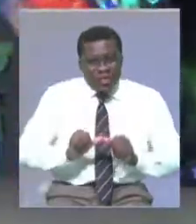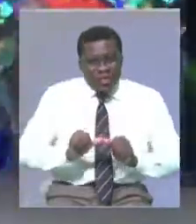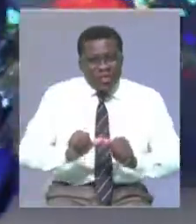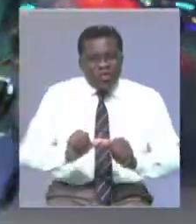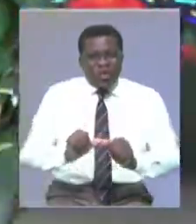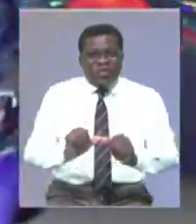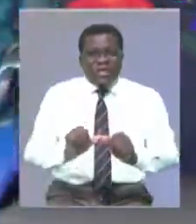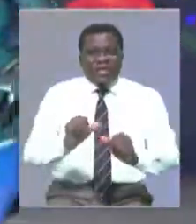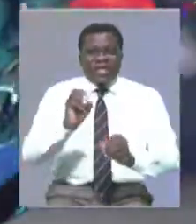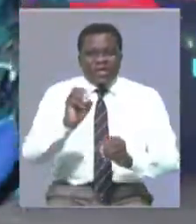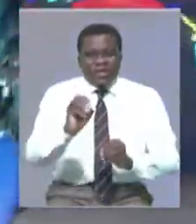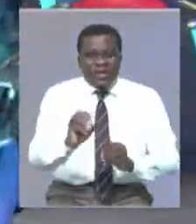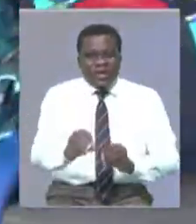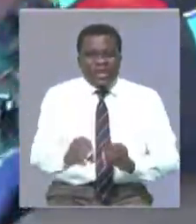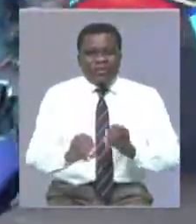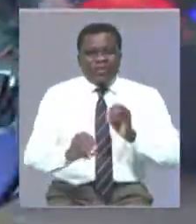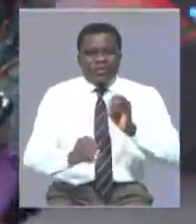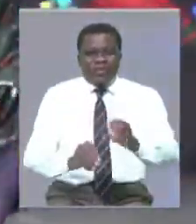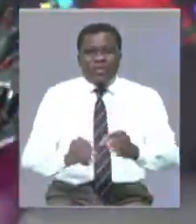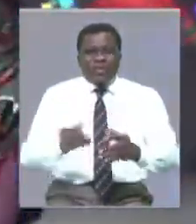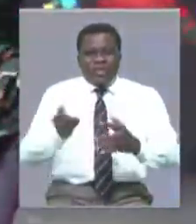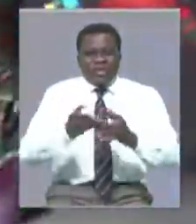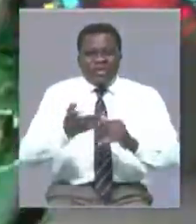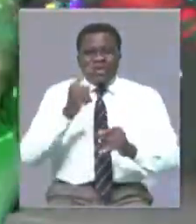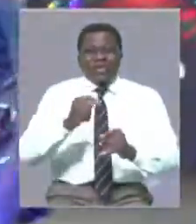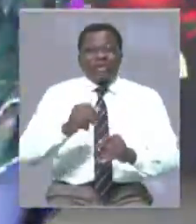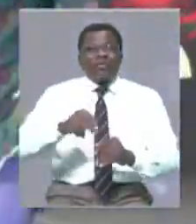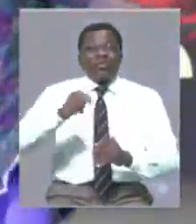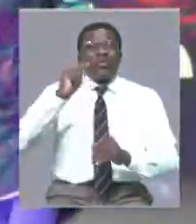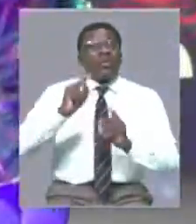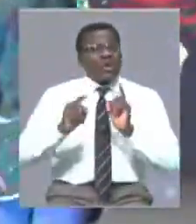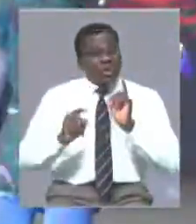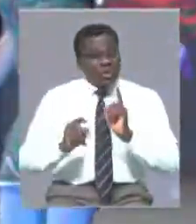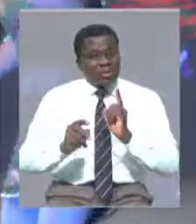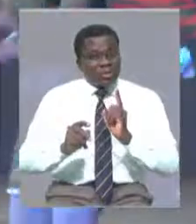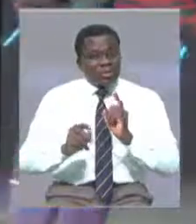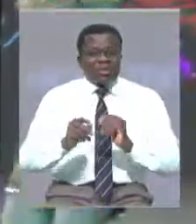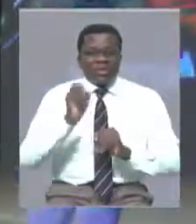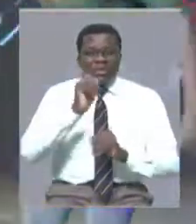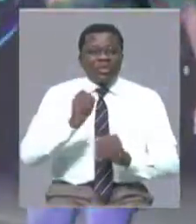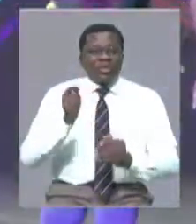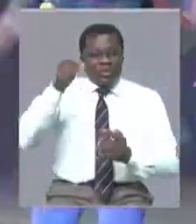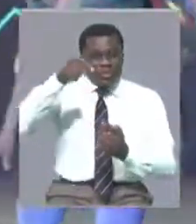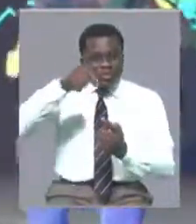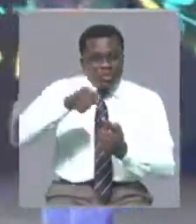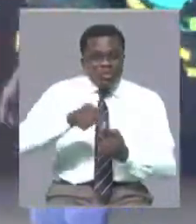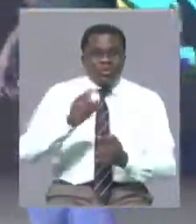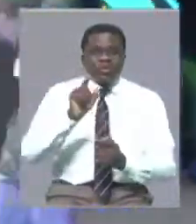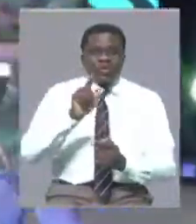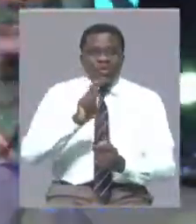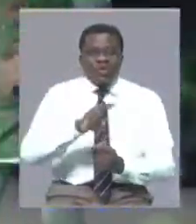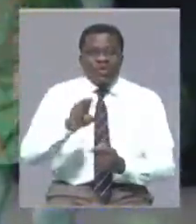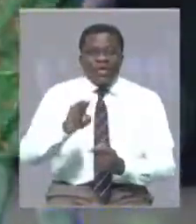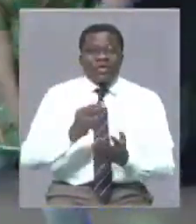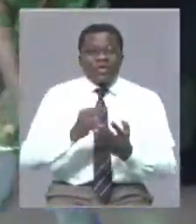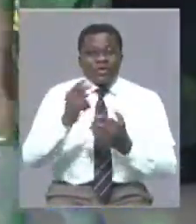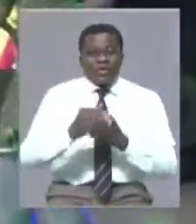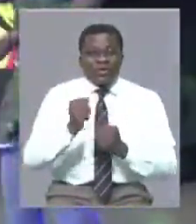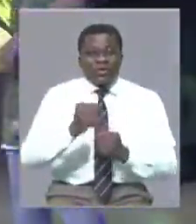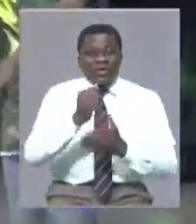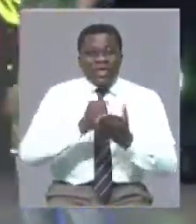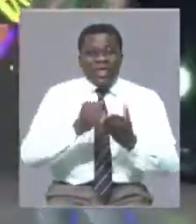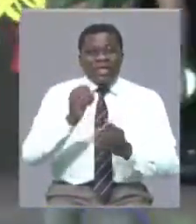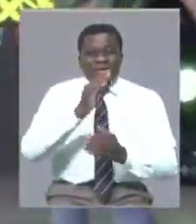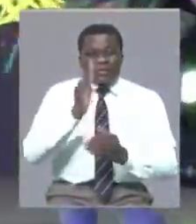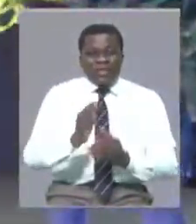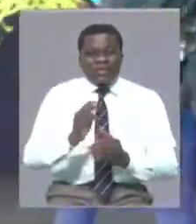le dépôt des dossiers exceptionnellement pour les artistes du Septentrion. Donc, jusqu'au 22 novembre, artistes